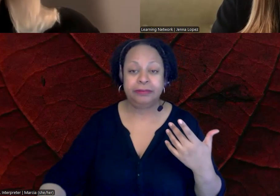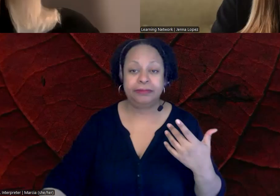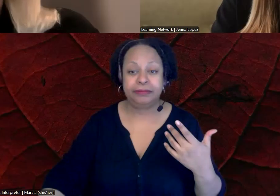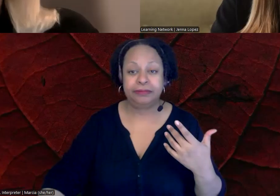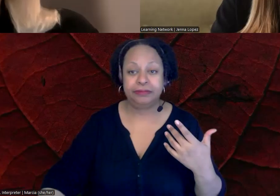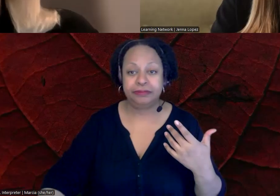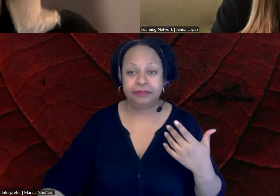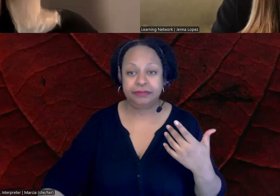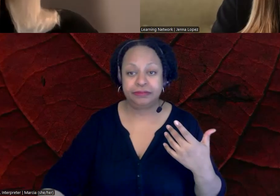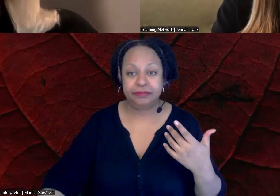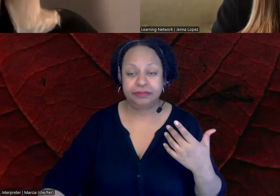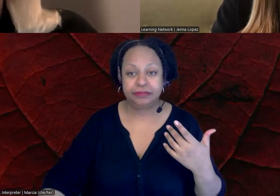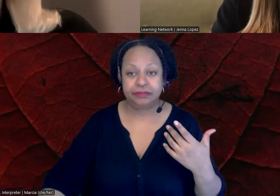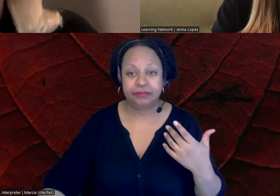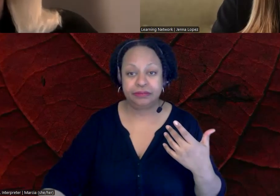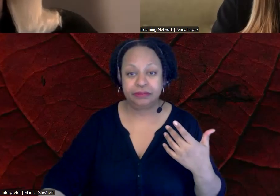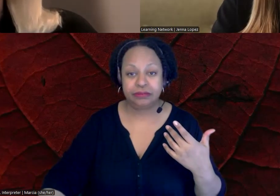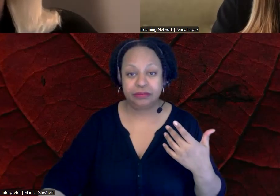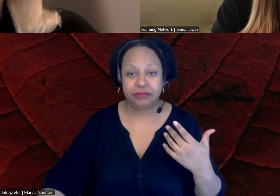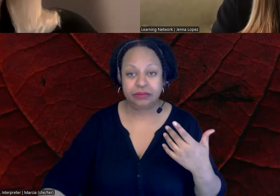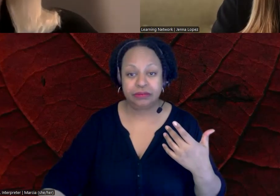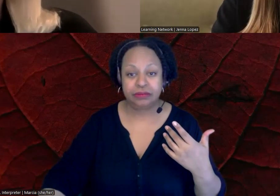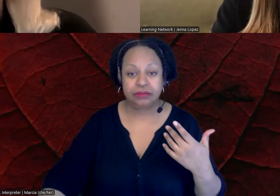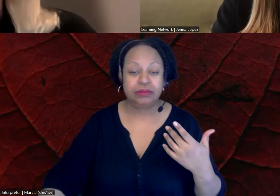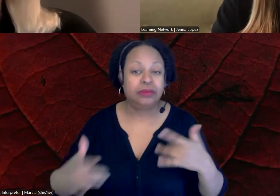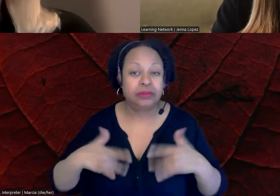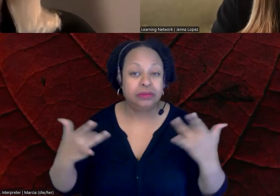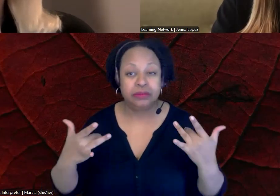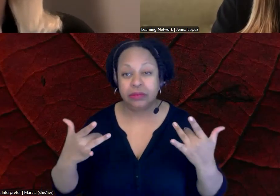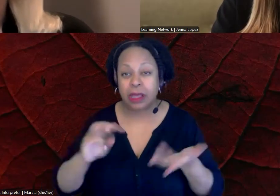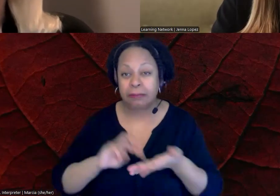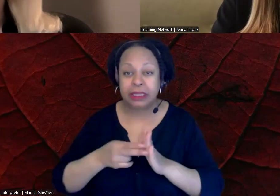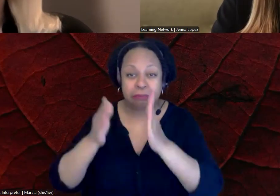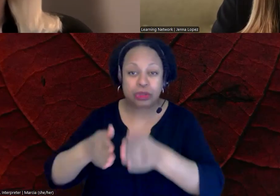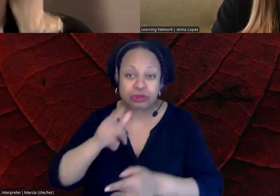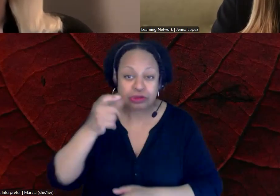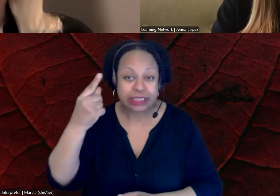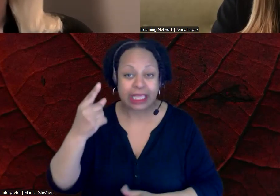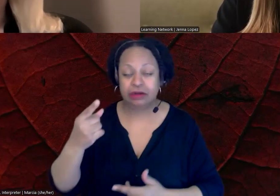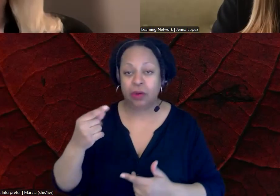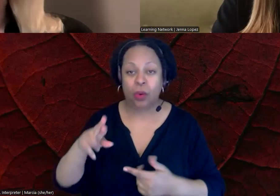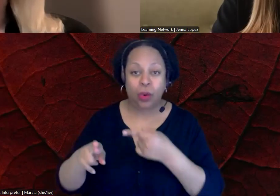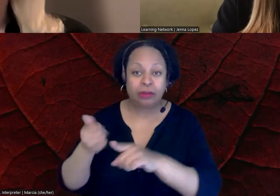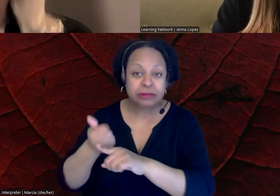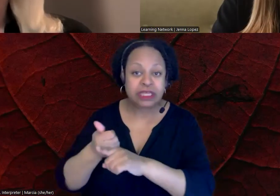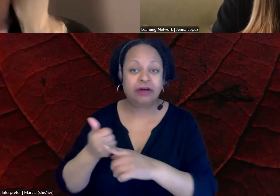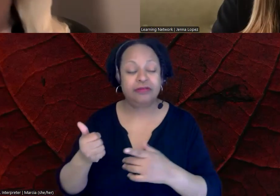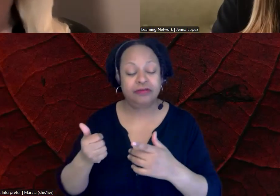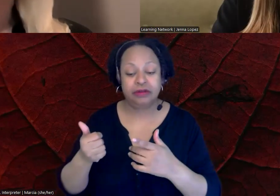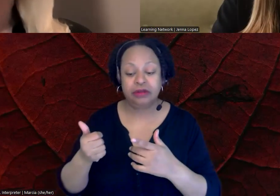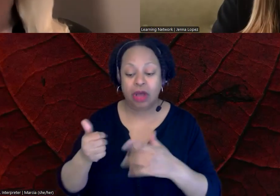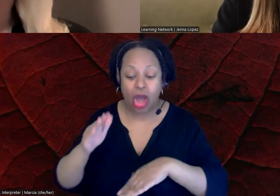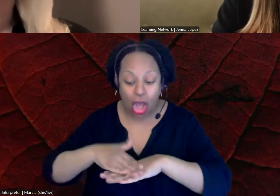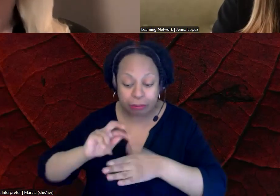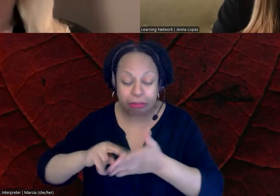quelles sont mes attentes? Qu'est-ce qui se passe vraiment? Est-ce que cette personne n'a pas compris ou est en train de faire son difficile? Ou y